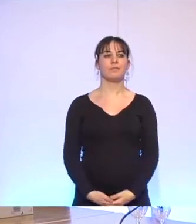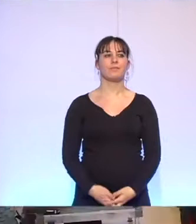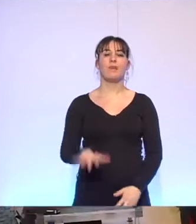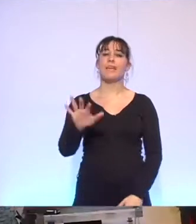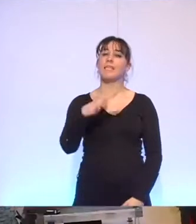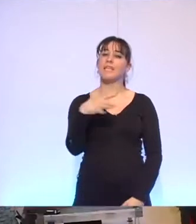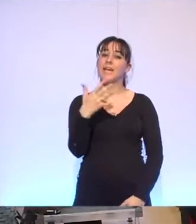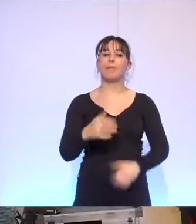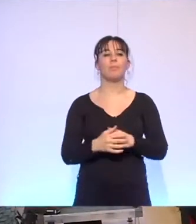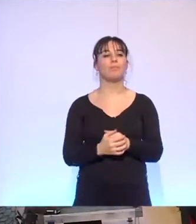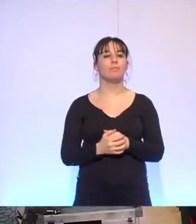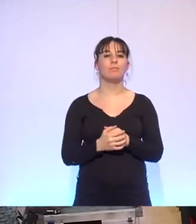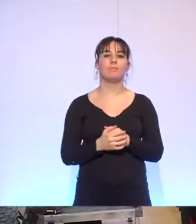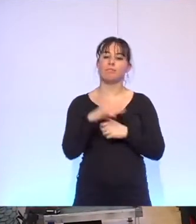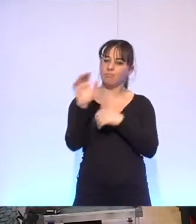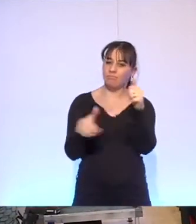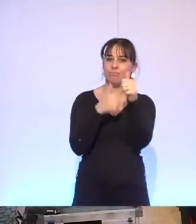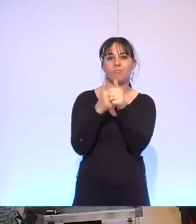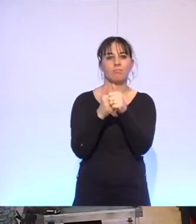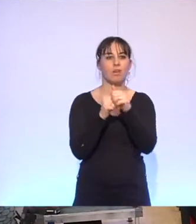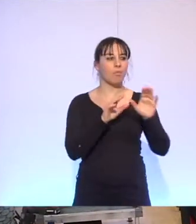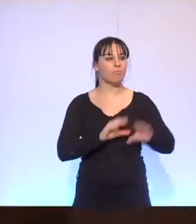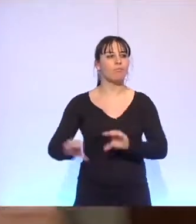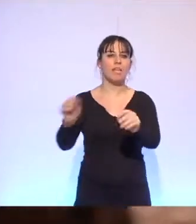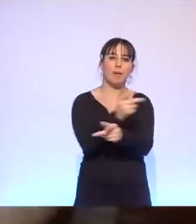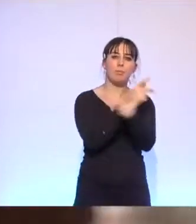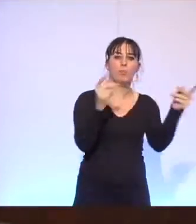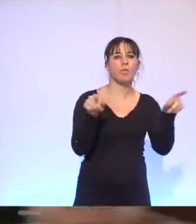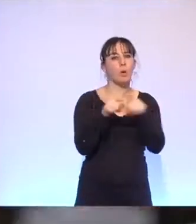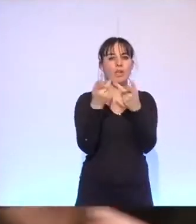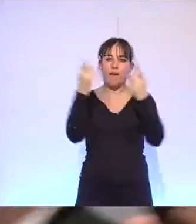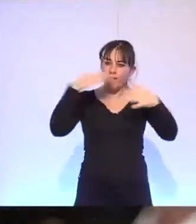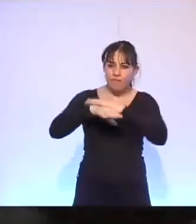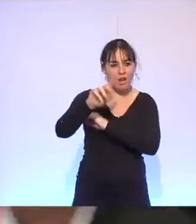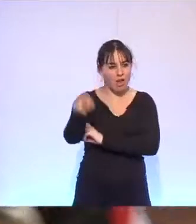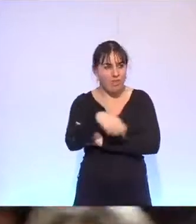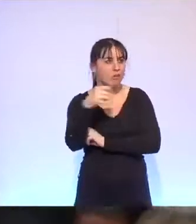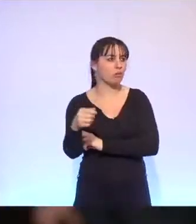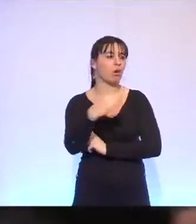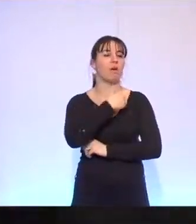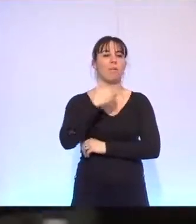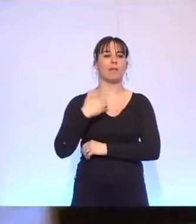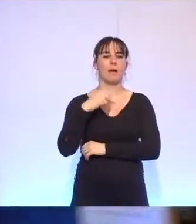15e adjointe, adjointe aux espaces publics et la nature en ville, Lucille Lheureux.